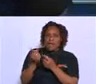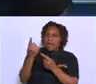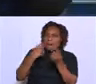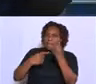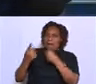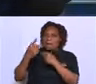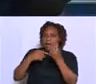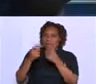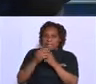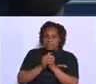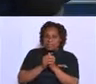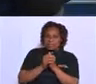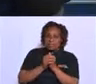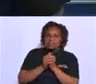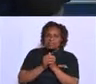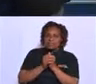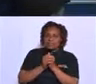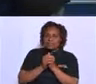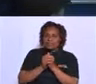kidogo, tusogee pande hii.